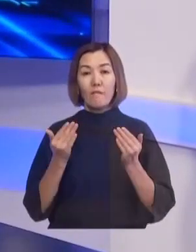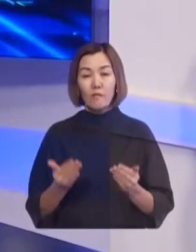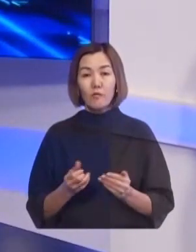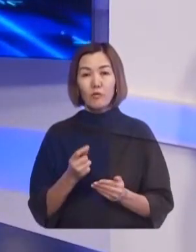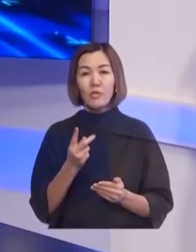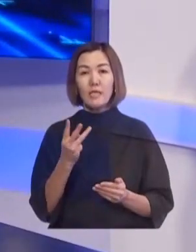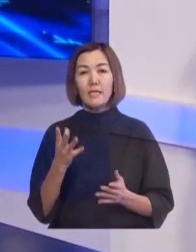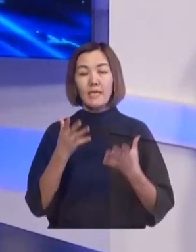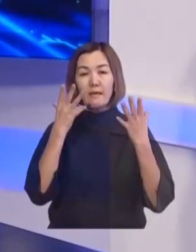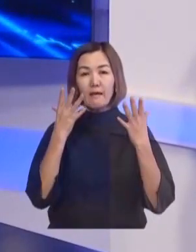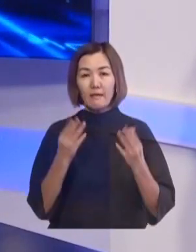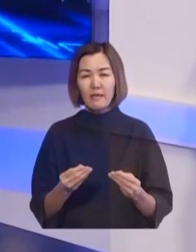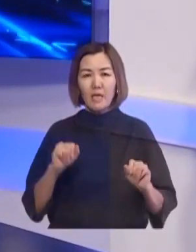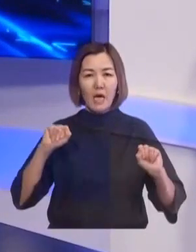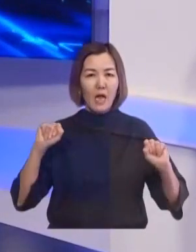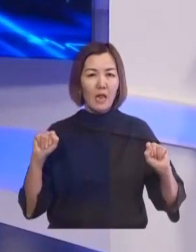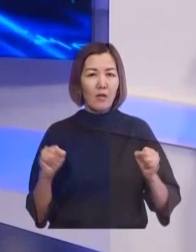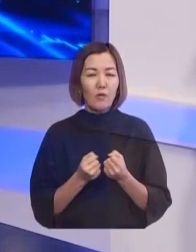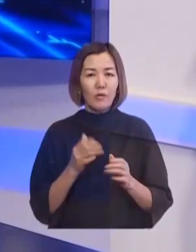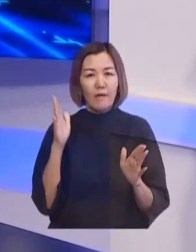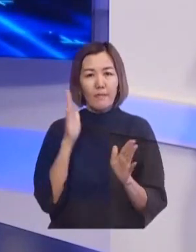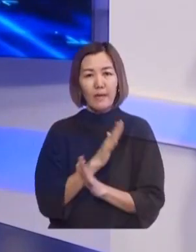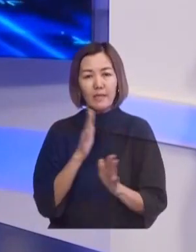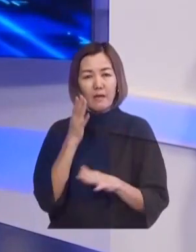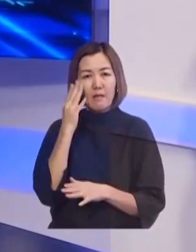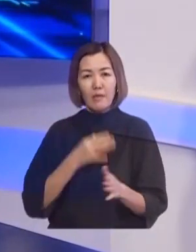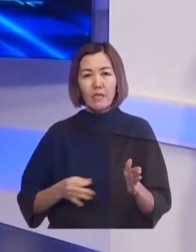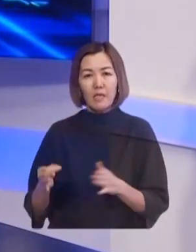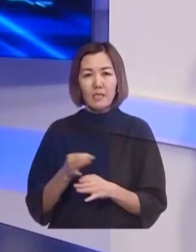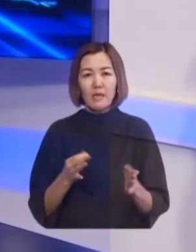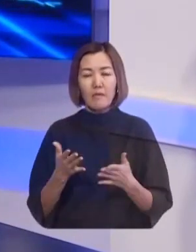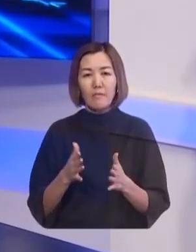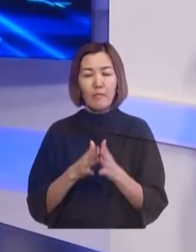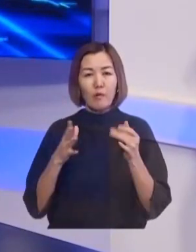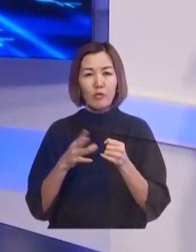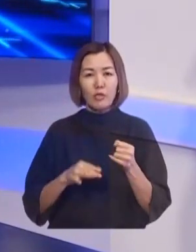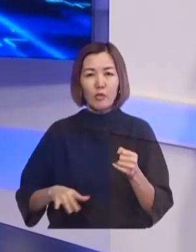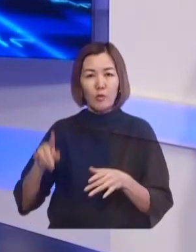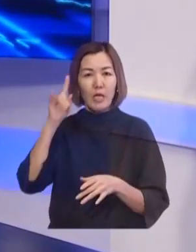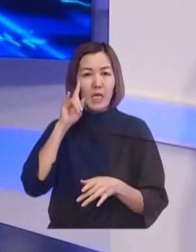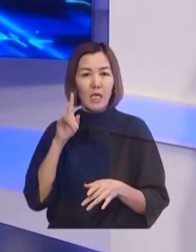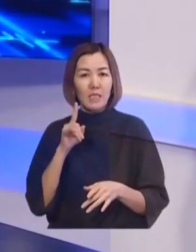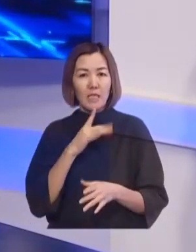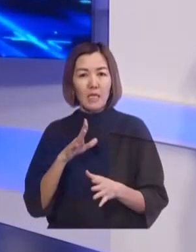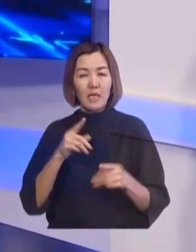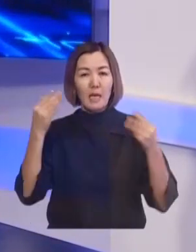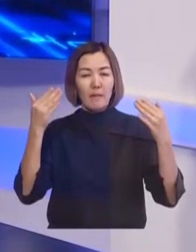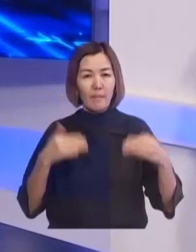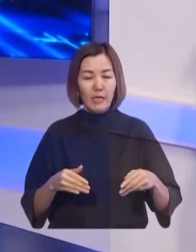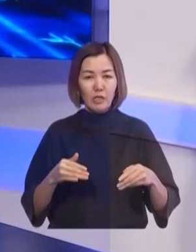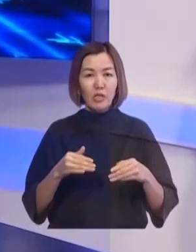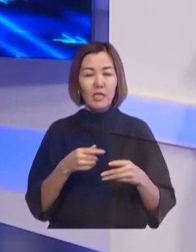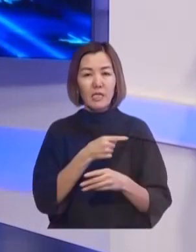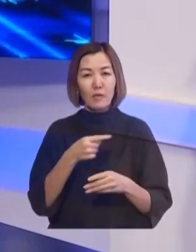Вот уже несколько дней вследствие холодного антициклона на территории Алматинской области, как и на большей территории Казахстана, отмечается понижение